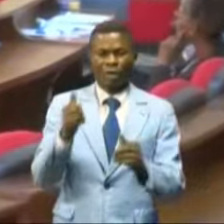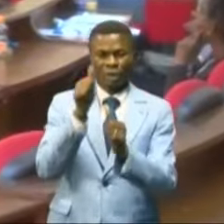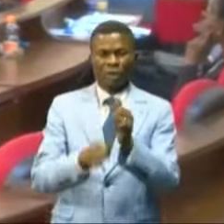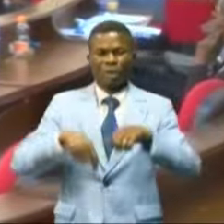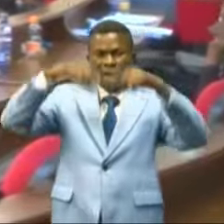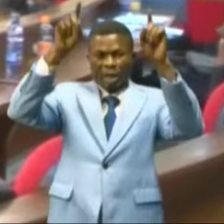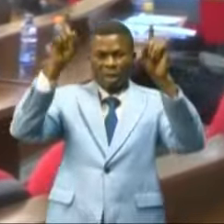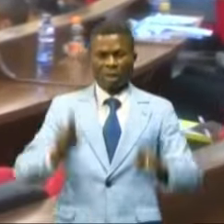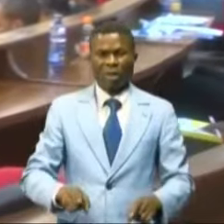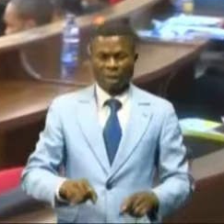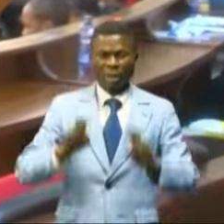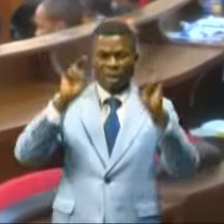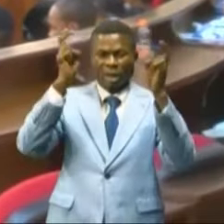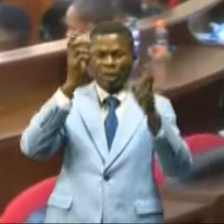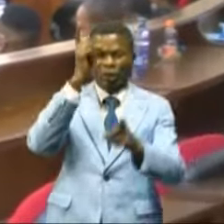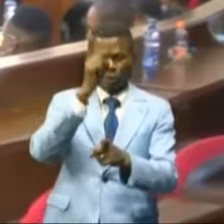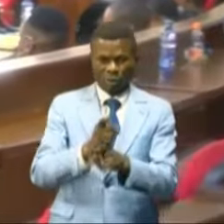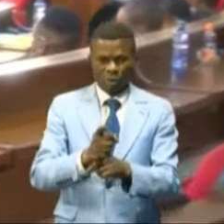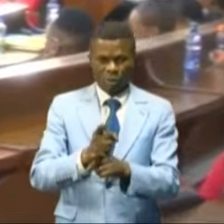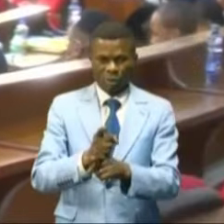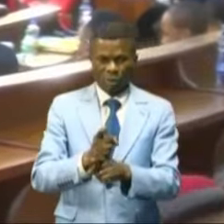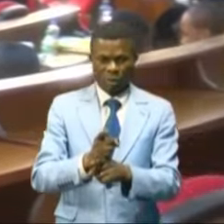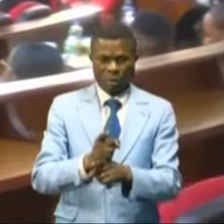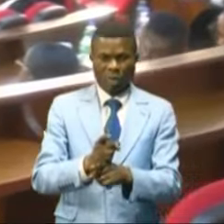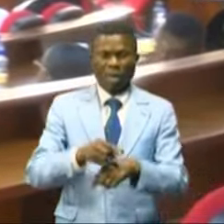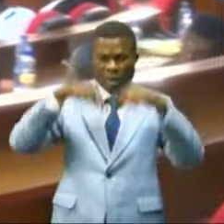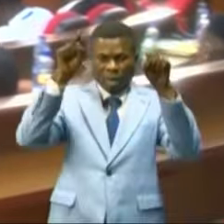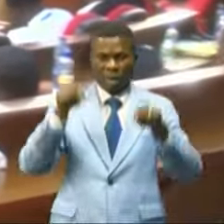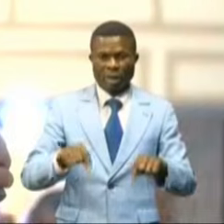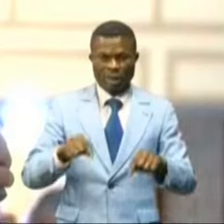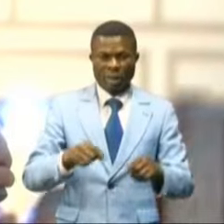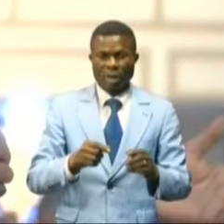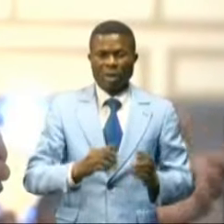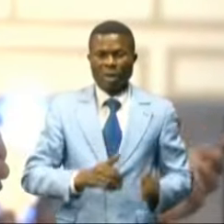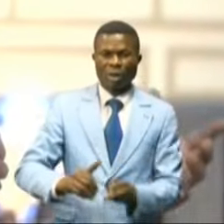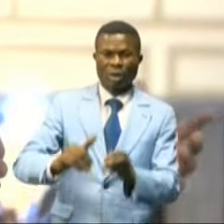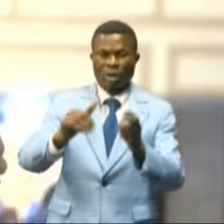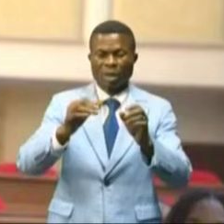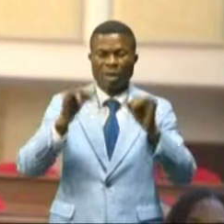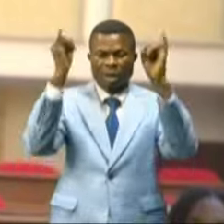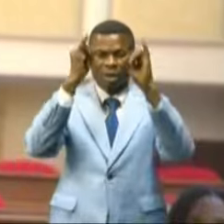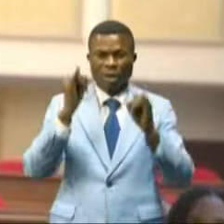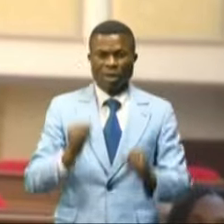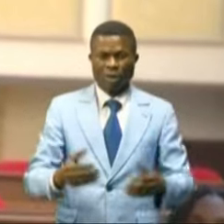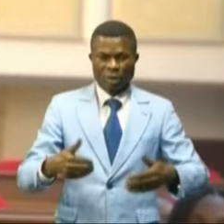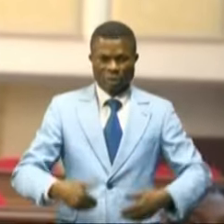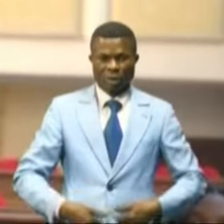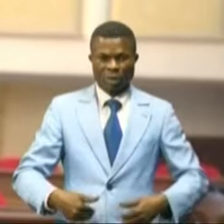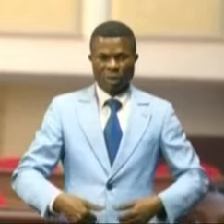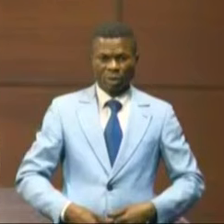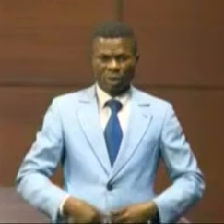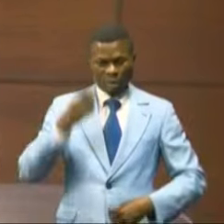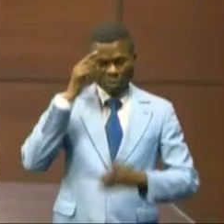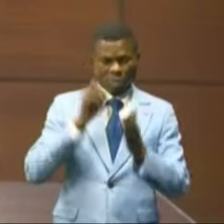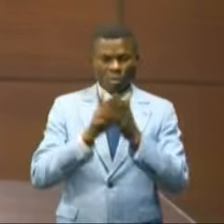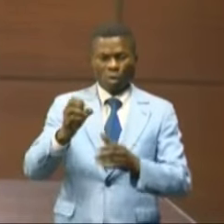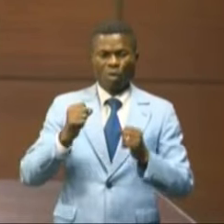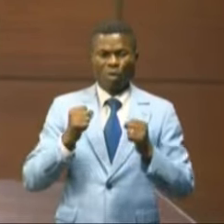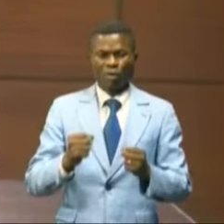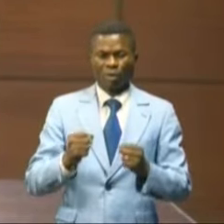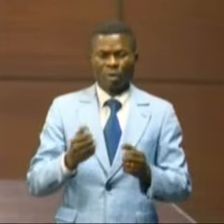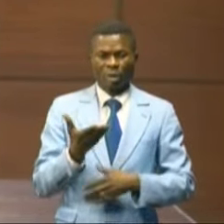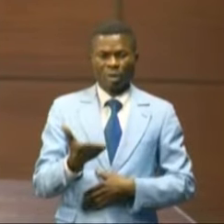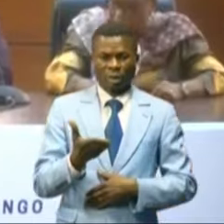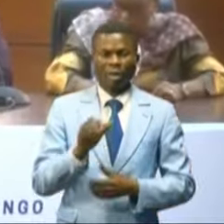thème spécifique, celui de cette année et le parcours numérique de jeunes pour un développement durable.